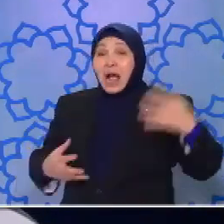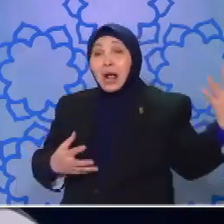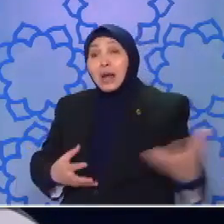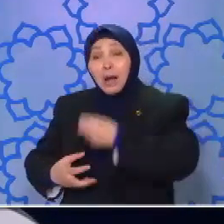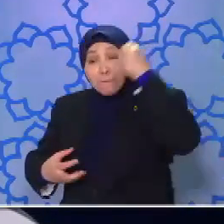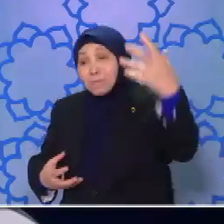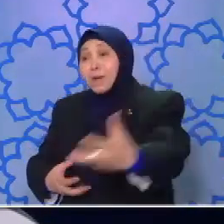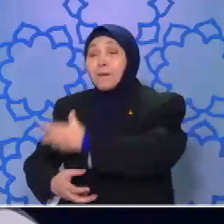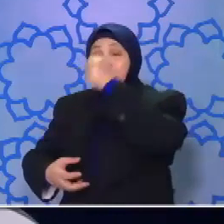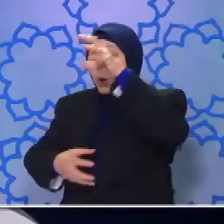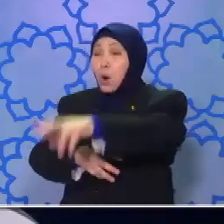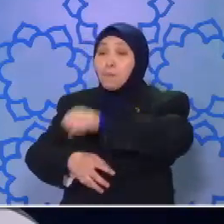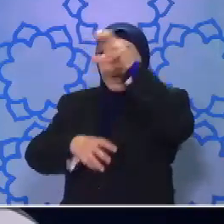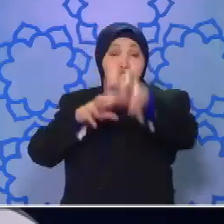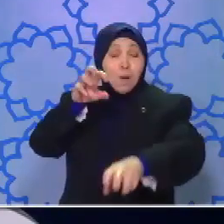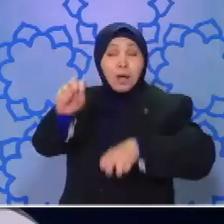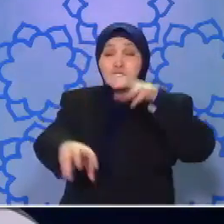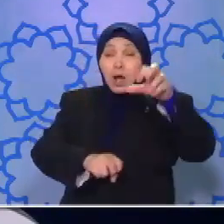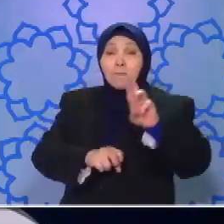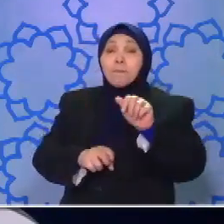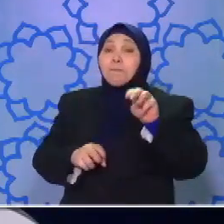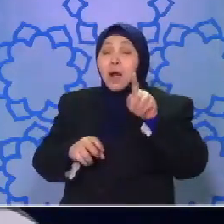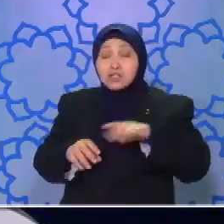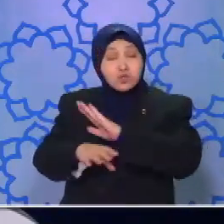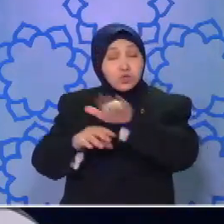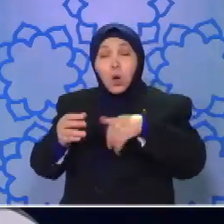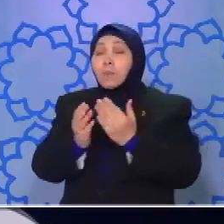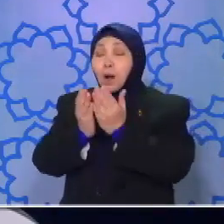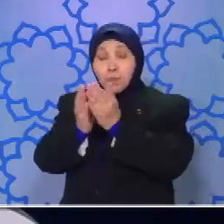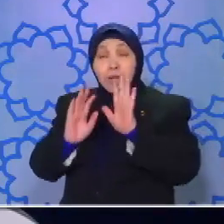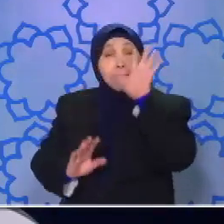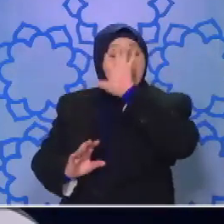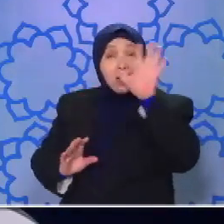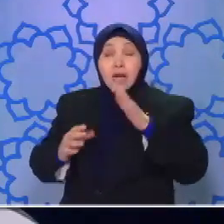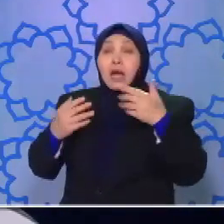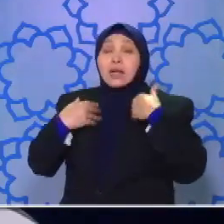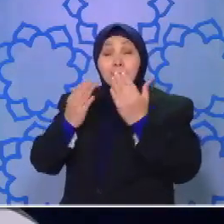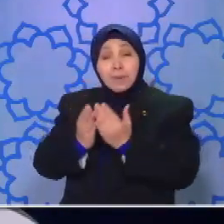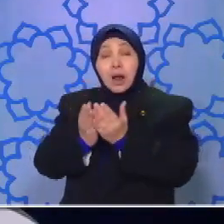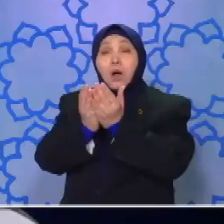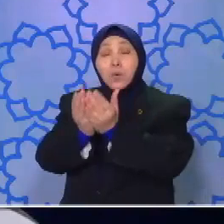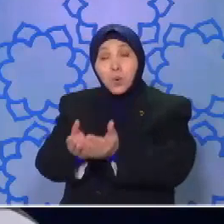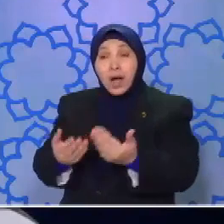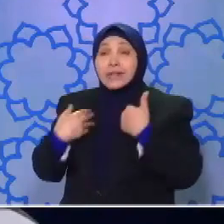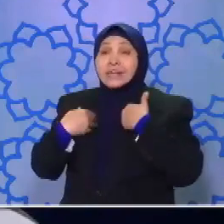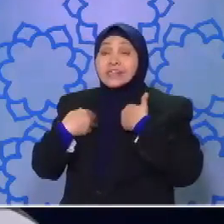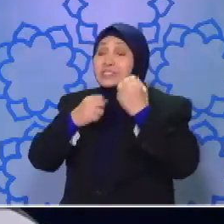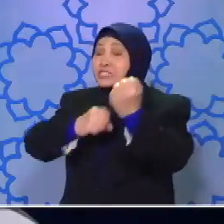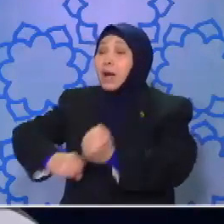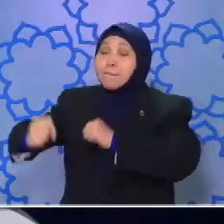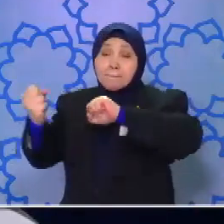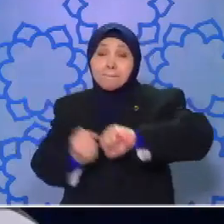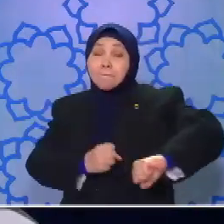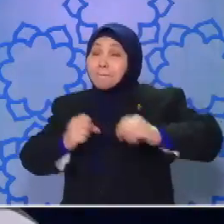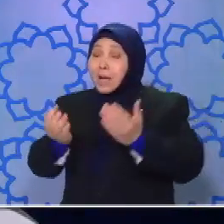perahu. Itu adalah terjemahan daripada ayat yang ke-79. Tuan-tuan boleh bayangkan kalau ada perahu, ada sampan,